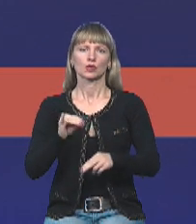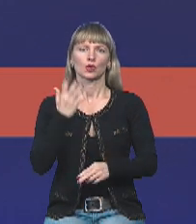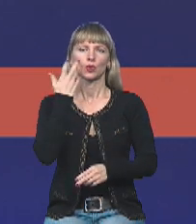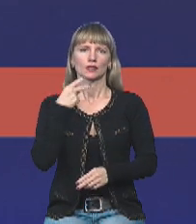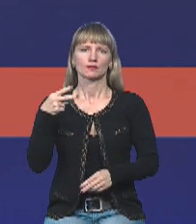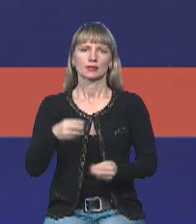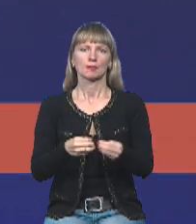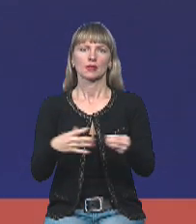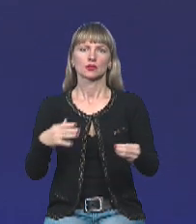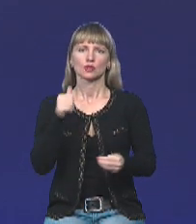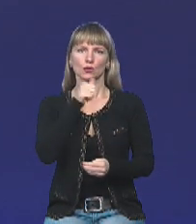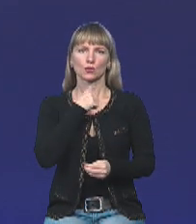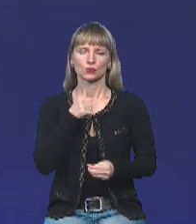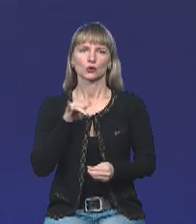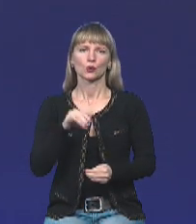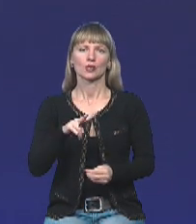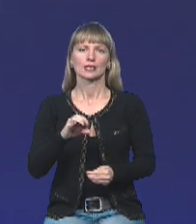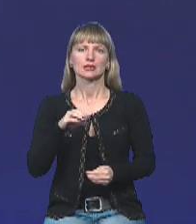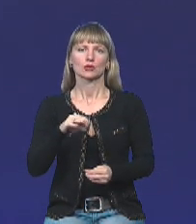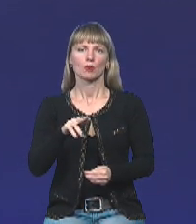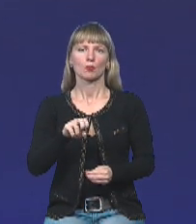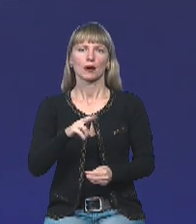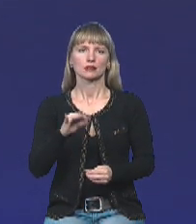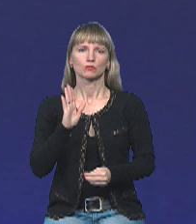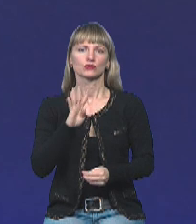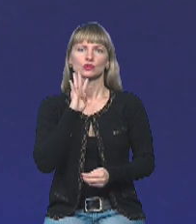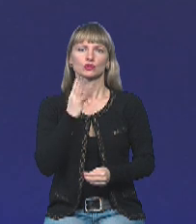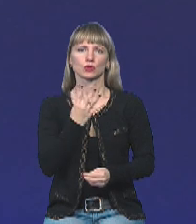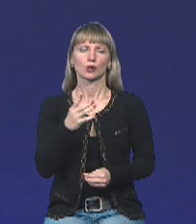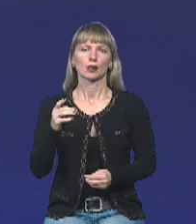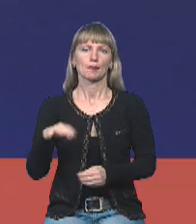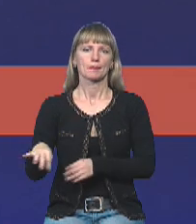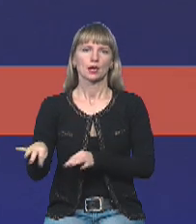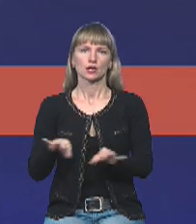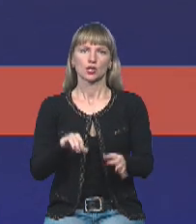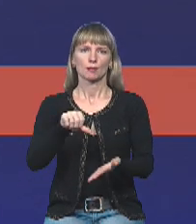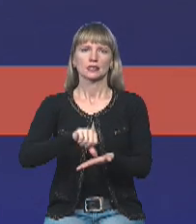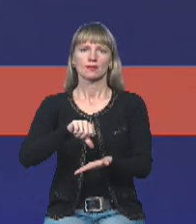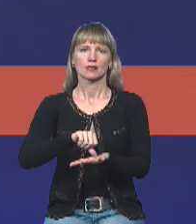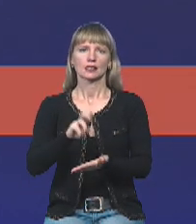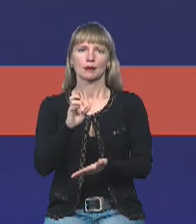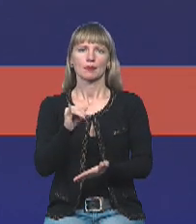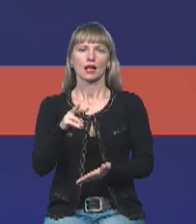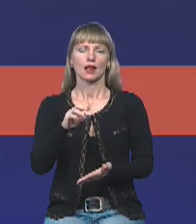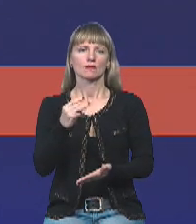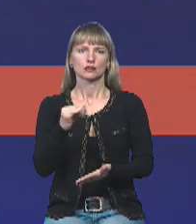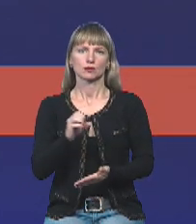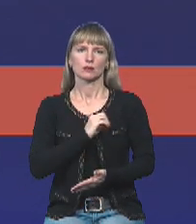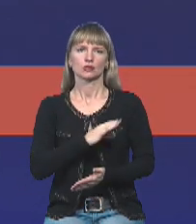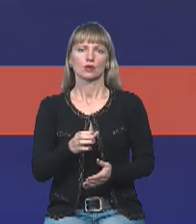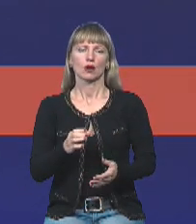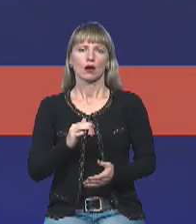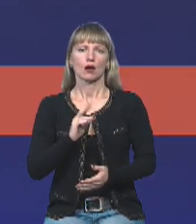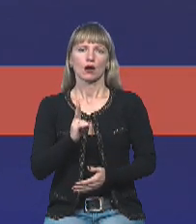в 2015 році, листопаде, ну все буде вже 4 роки назад, приїжджають представники Біляївського збагачувального